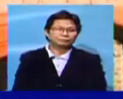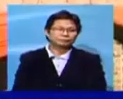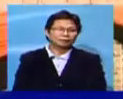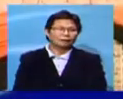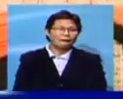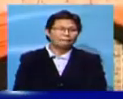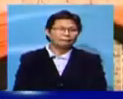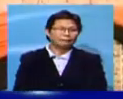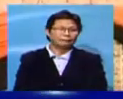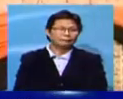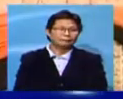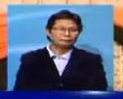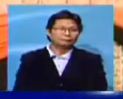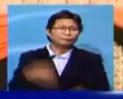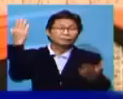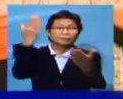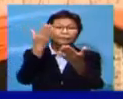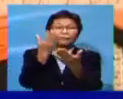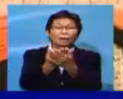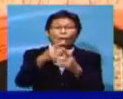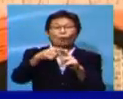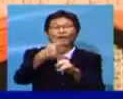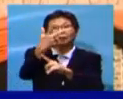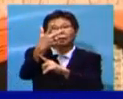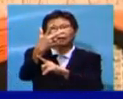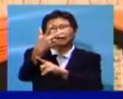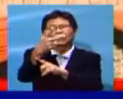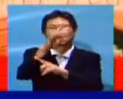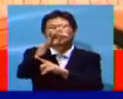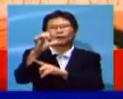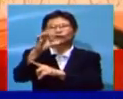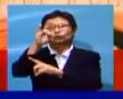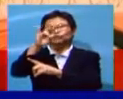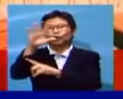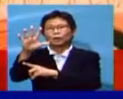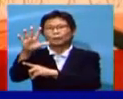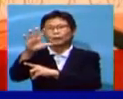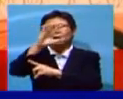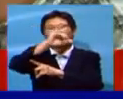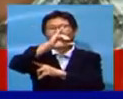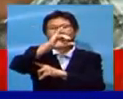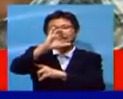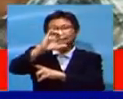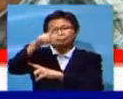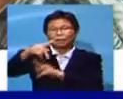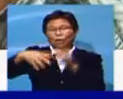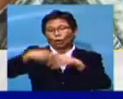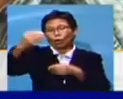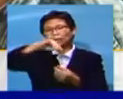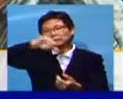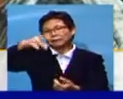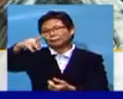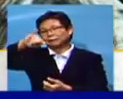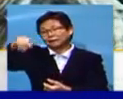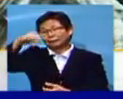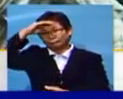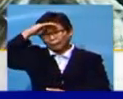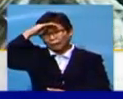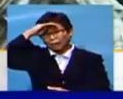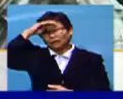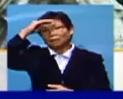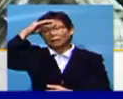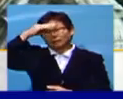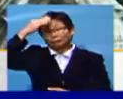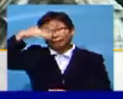dipatuhi sehingga Mac lalu terdapat 875 ICP dikeluarkan jpj Perlis untuk kenderaan dari